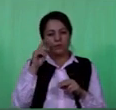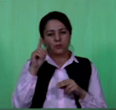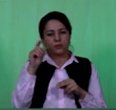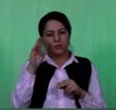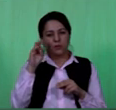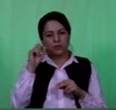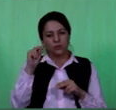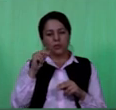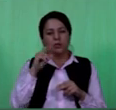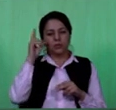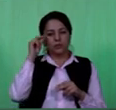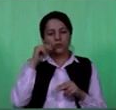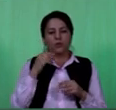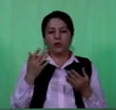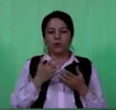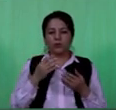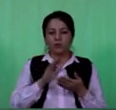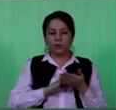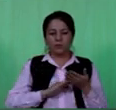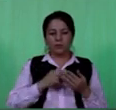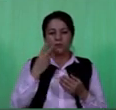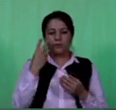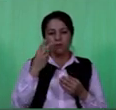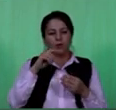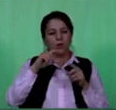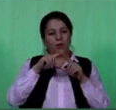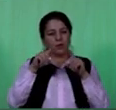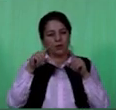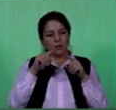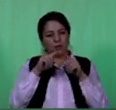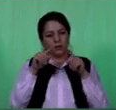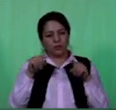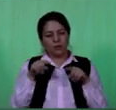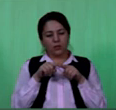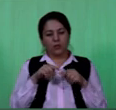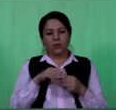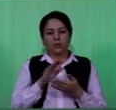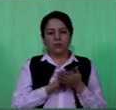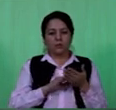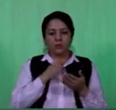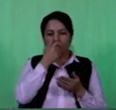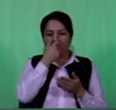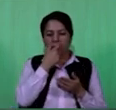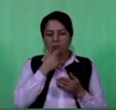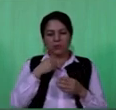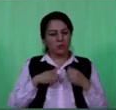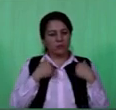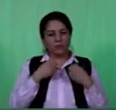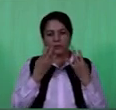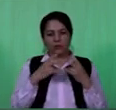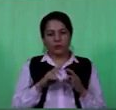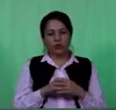которое мы записываем в двух клеточках запишите очень аккуратно и не торопитесь